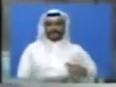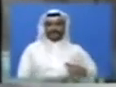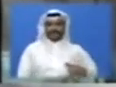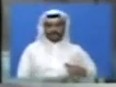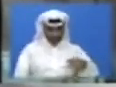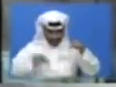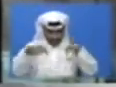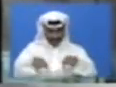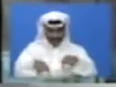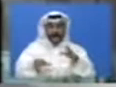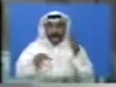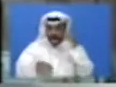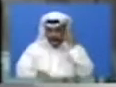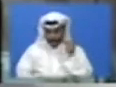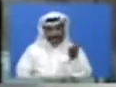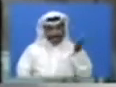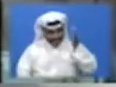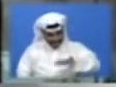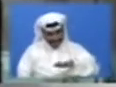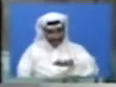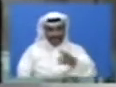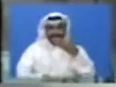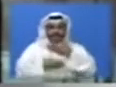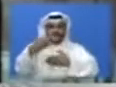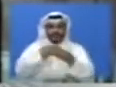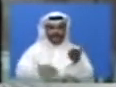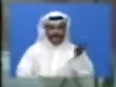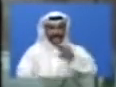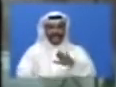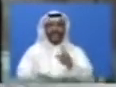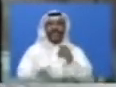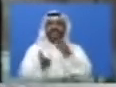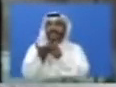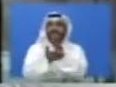يعني تحتاج إلى تطوير في كثير من المجالات،